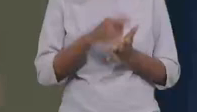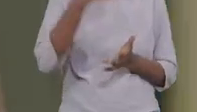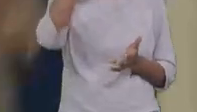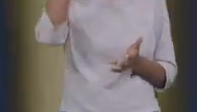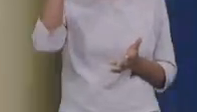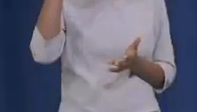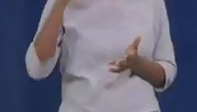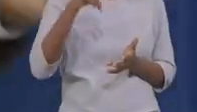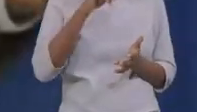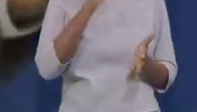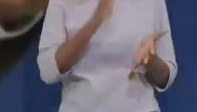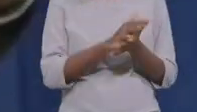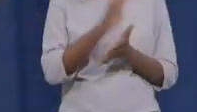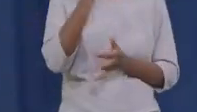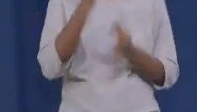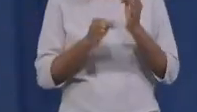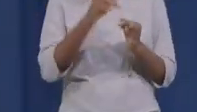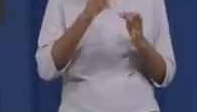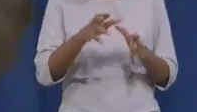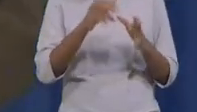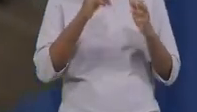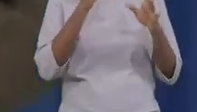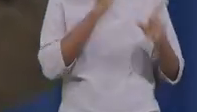à cause de votre incrédulité.